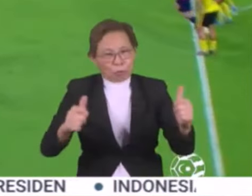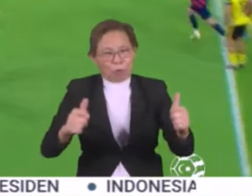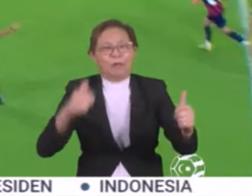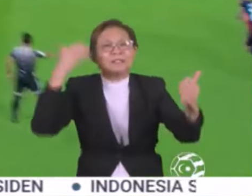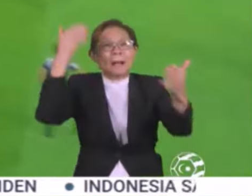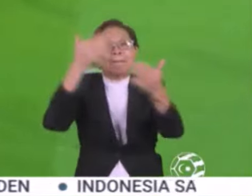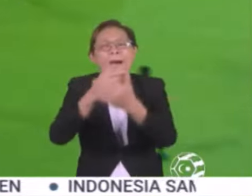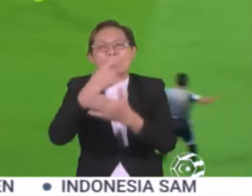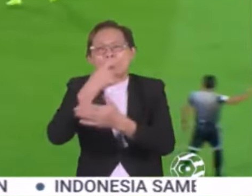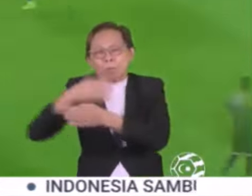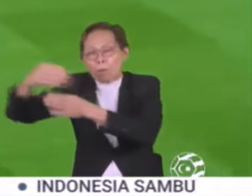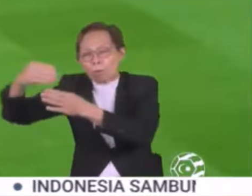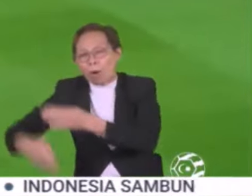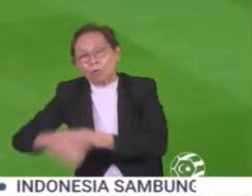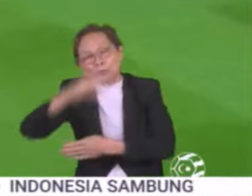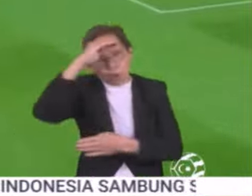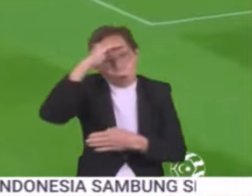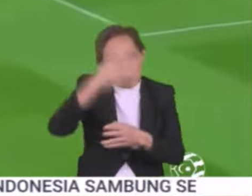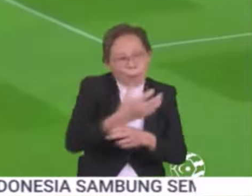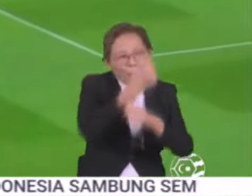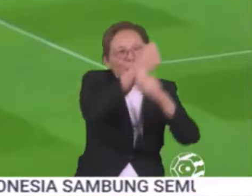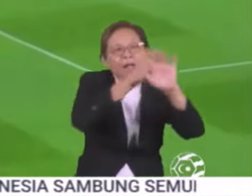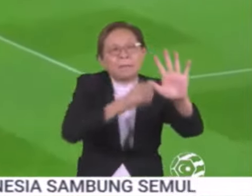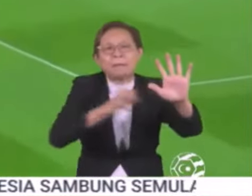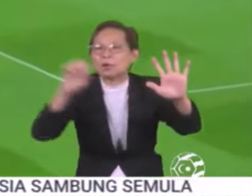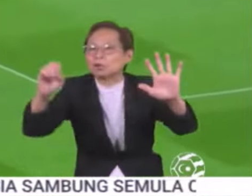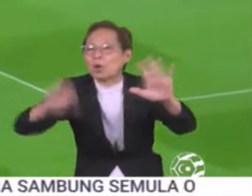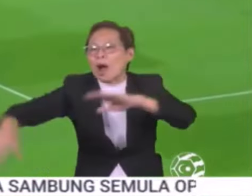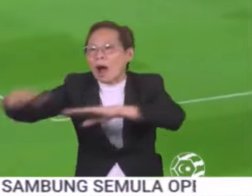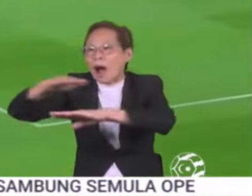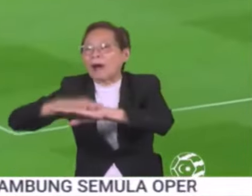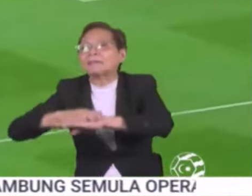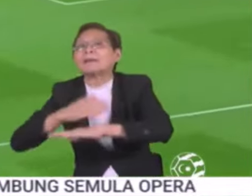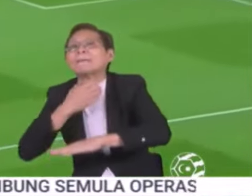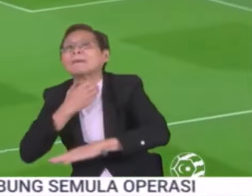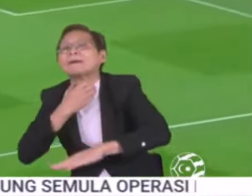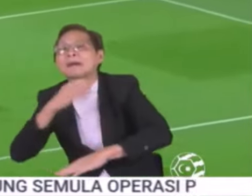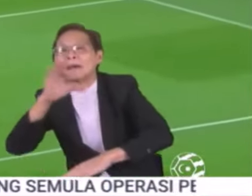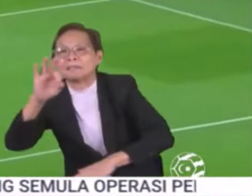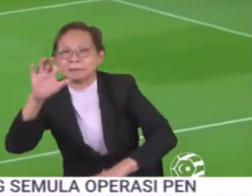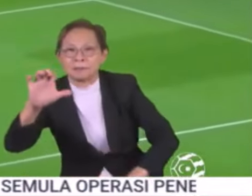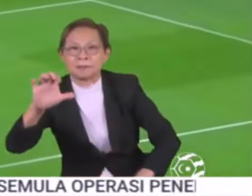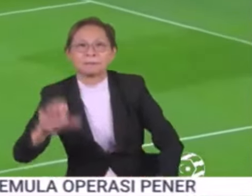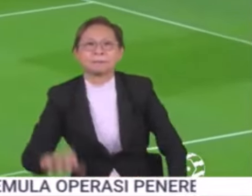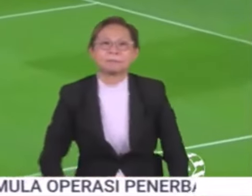yang berkesudahan, JDT menang 5-0 ke atas Perak FC.